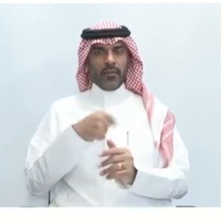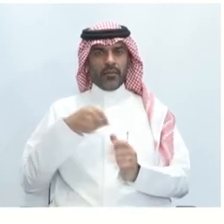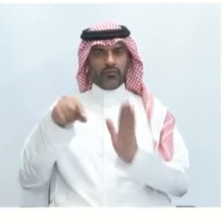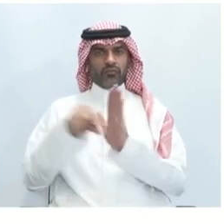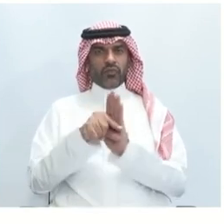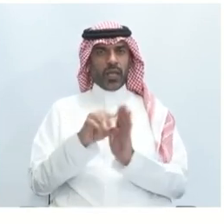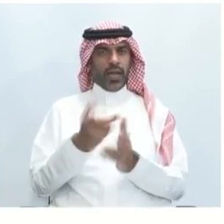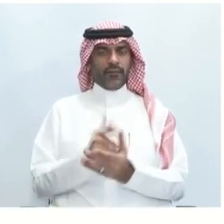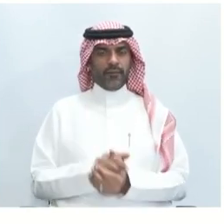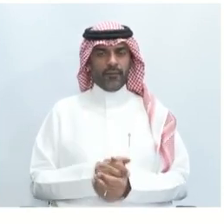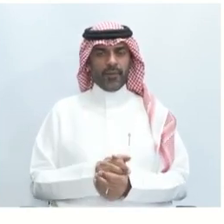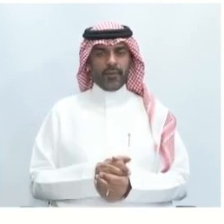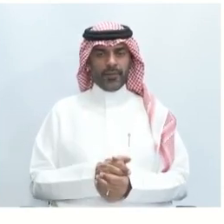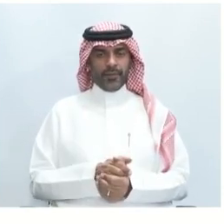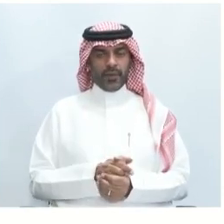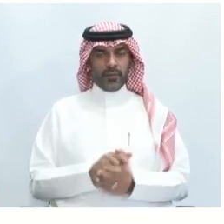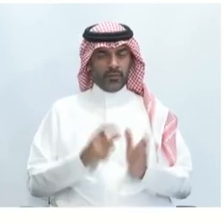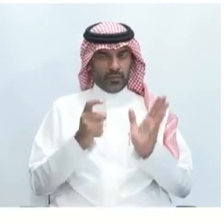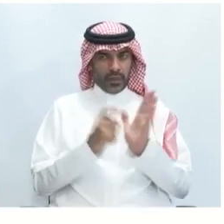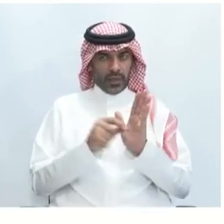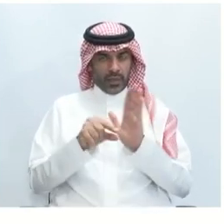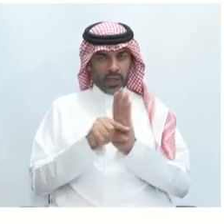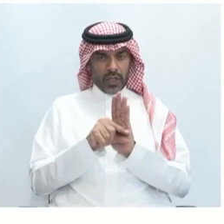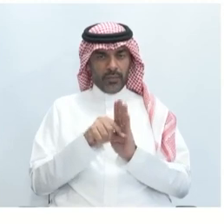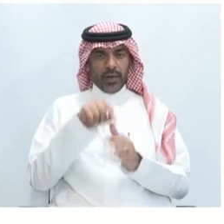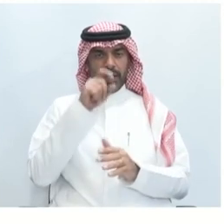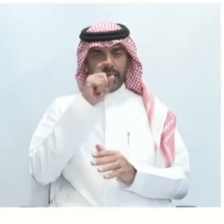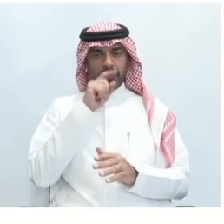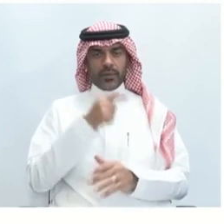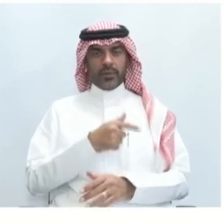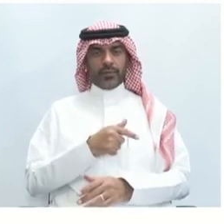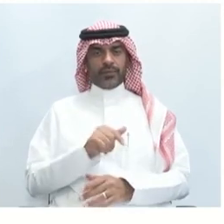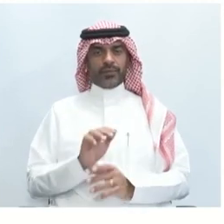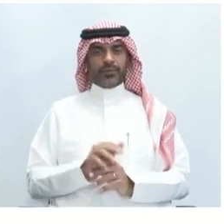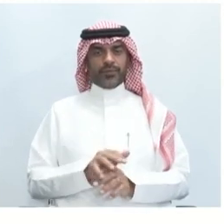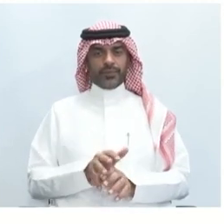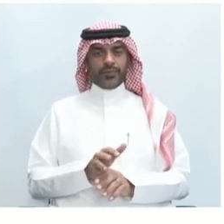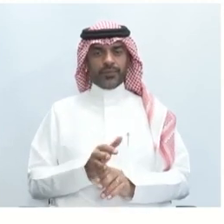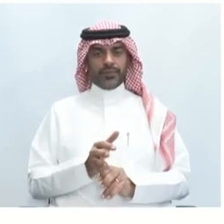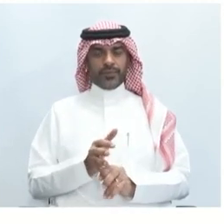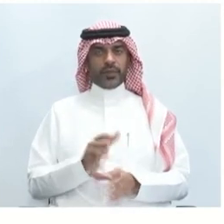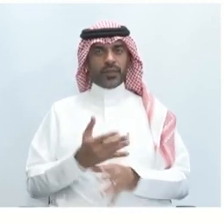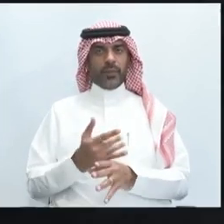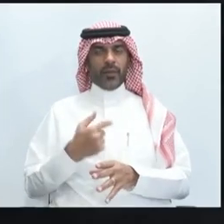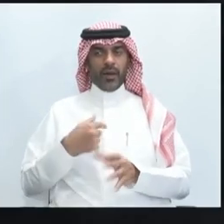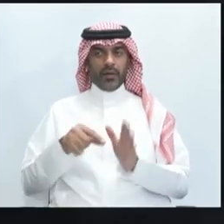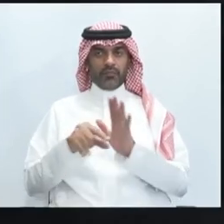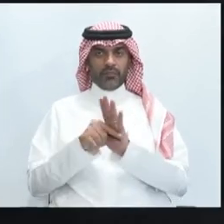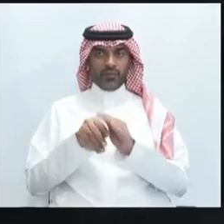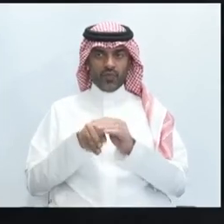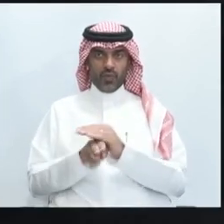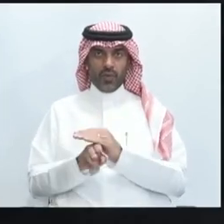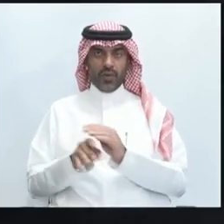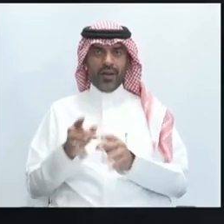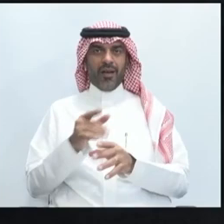لابد ان نقوم بتسجيل المستخدم في الموقع حتى يستثنى لنا حفظ المشروع او استعاده